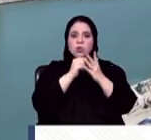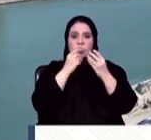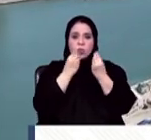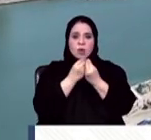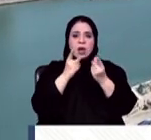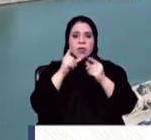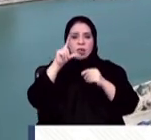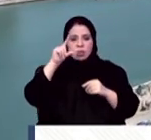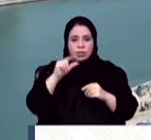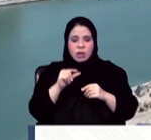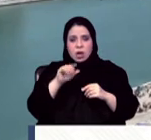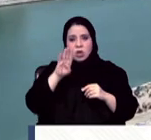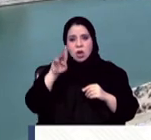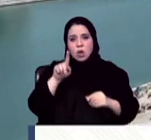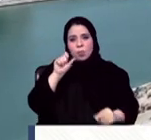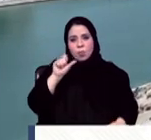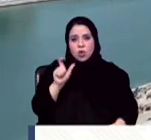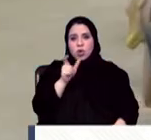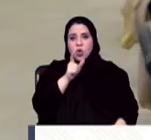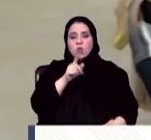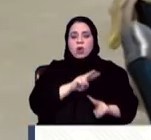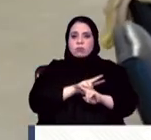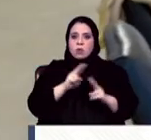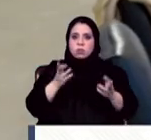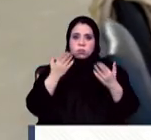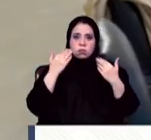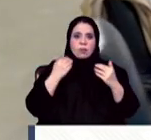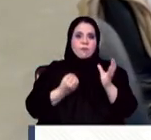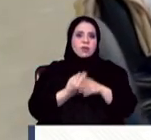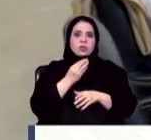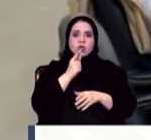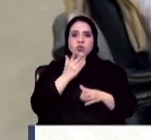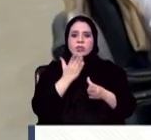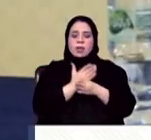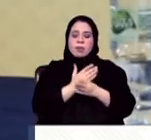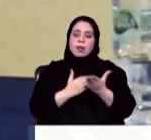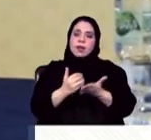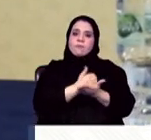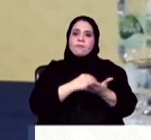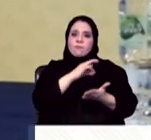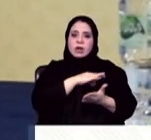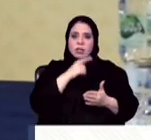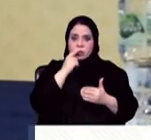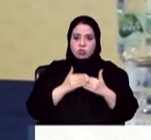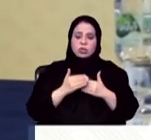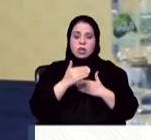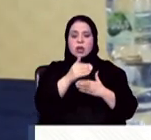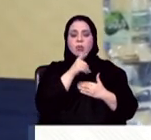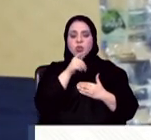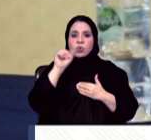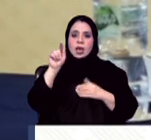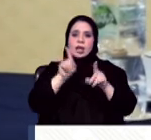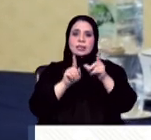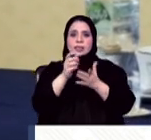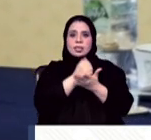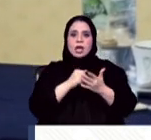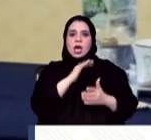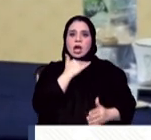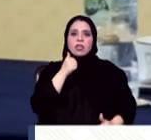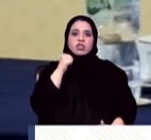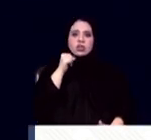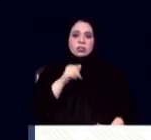الكربون والتكيف مع تغير المناخ وخلق فرص مستدامه في الاقتصاد الاخضر